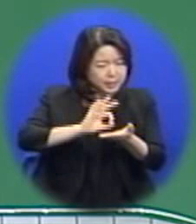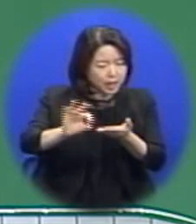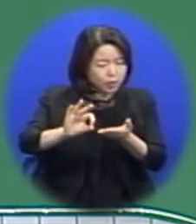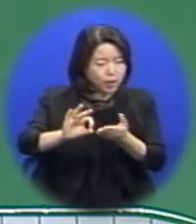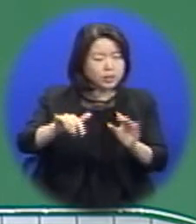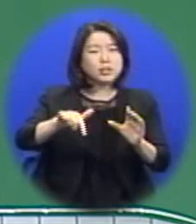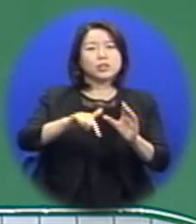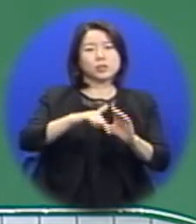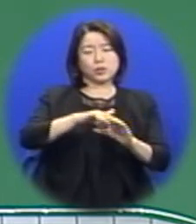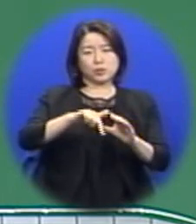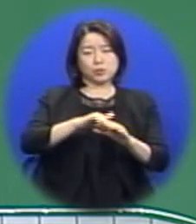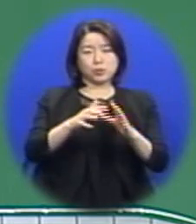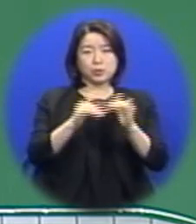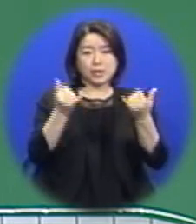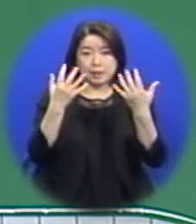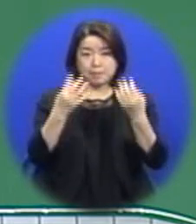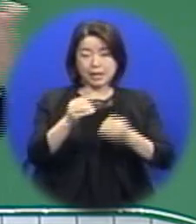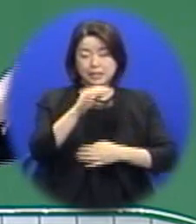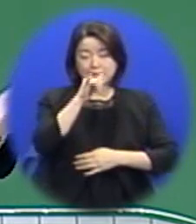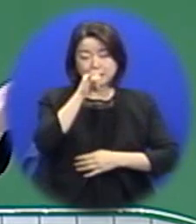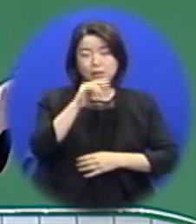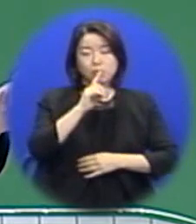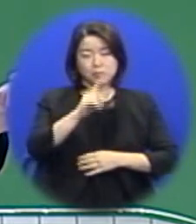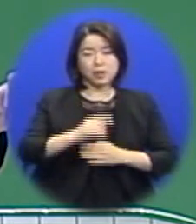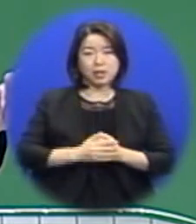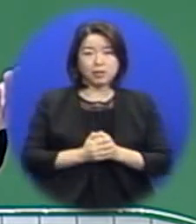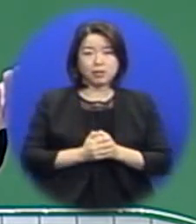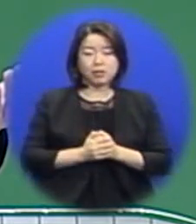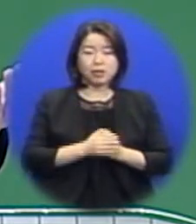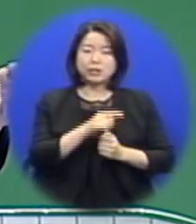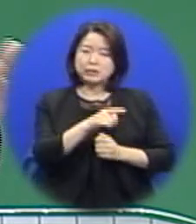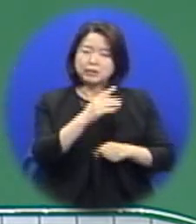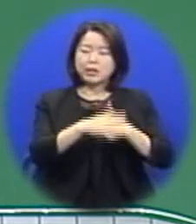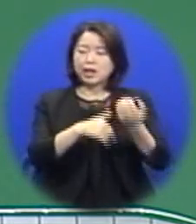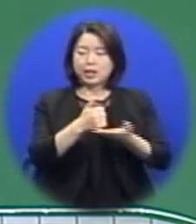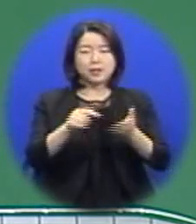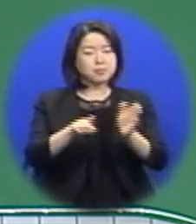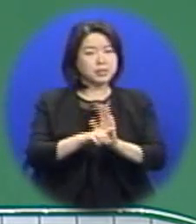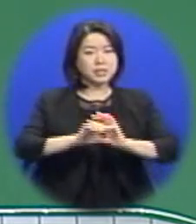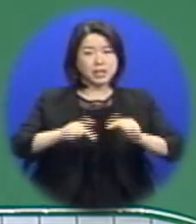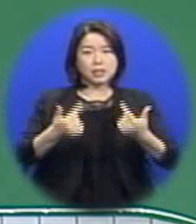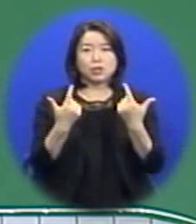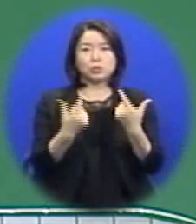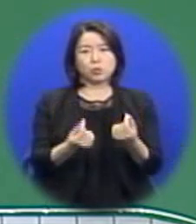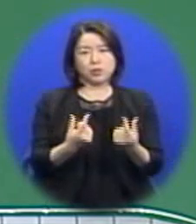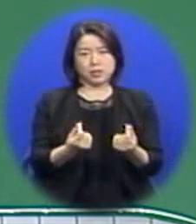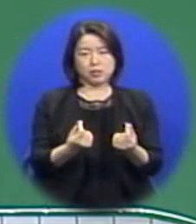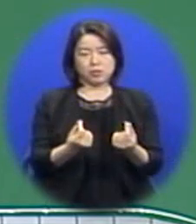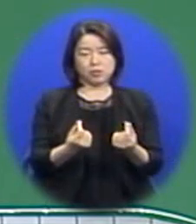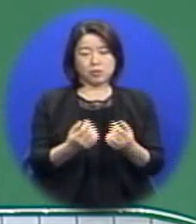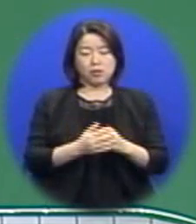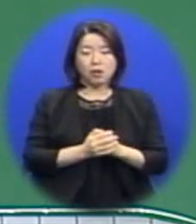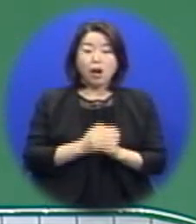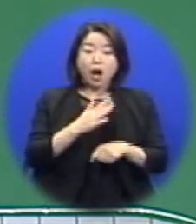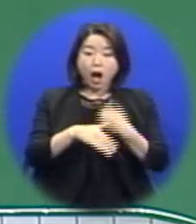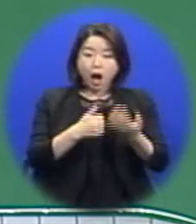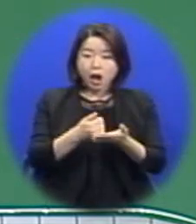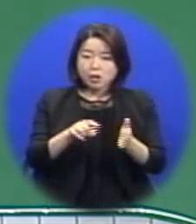많이 있다고들 합니다. 하나님을 안 믿는 거죠. 하나님을 믿으면 그렇게 할 수가 없어요.